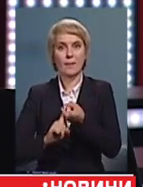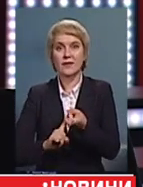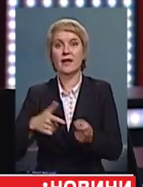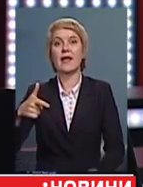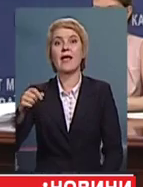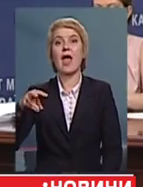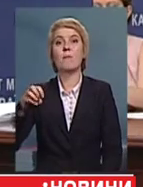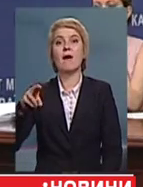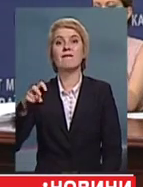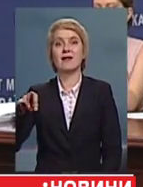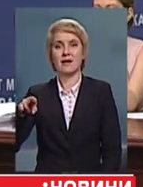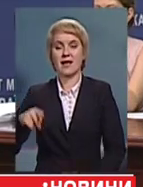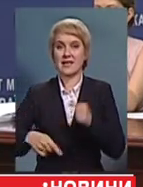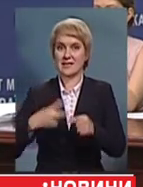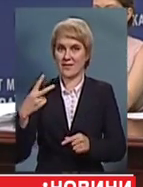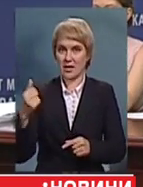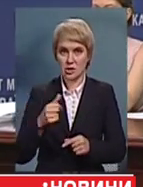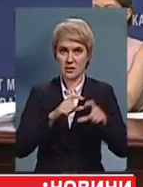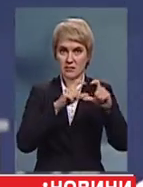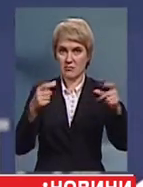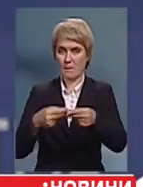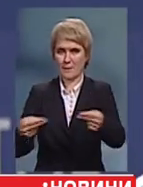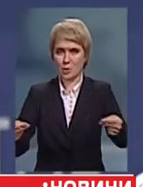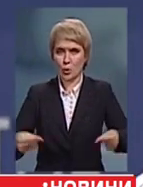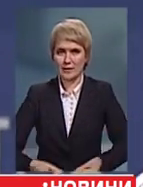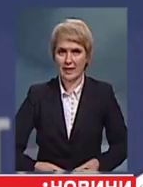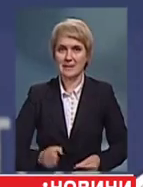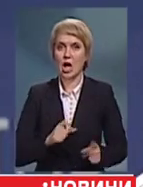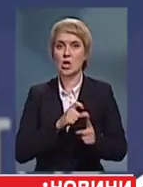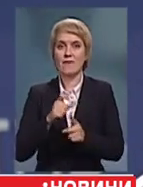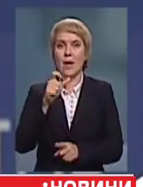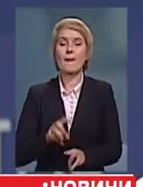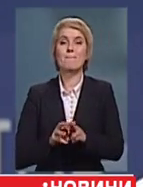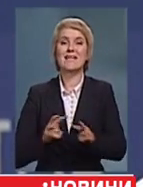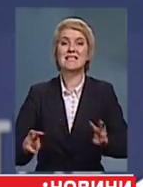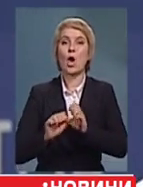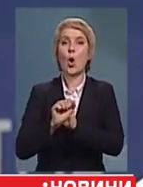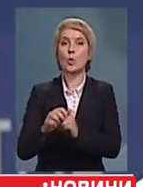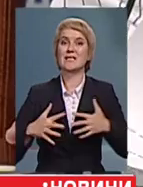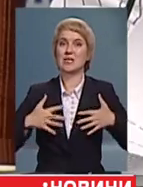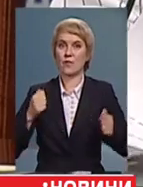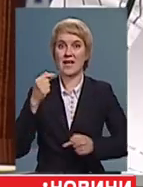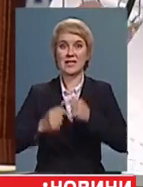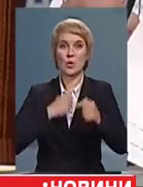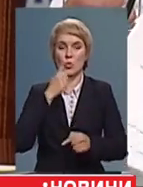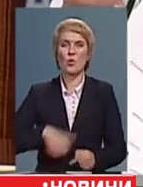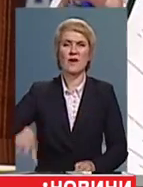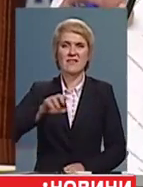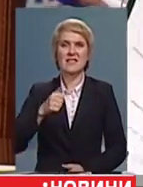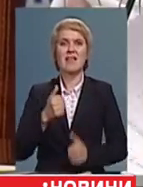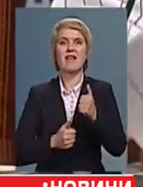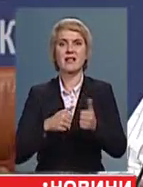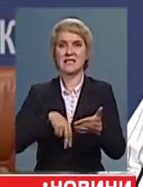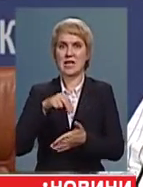2 тижні з іноземцями підпишуть відповідні контракти. За словами міністра охорони здоров'я, з наступного року всі тендерні